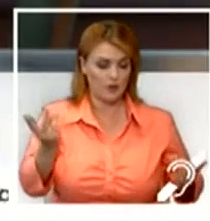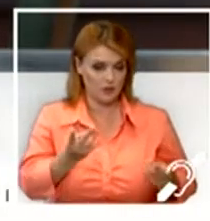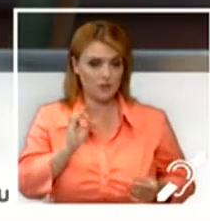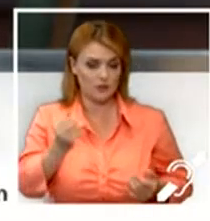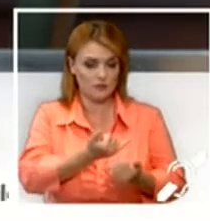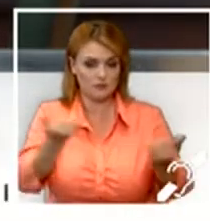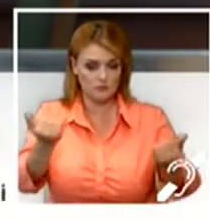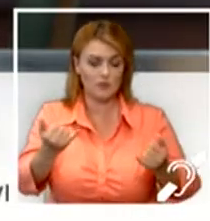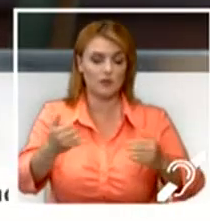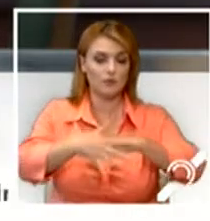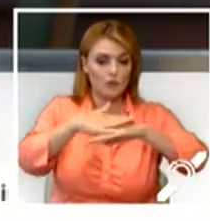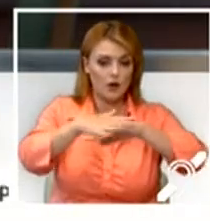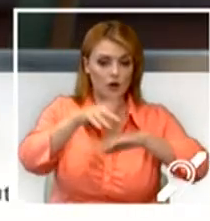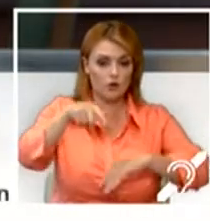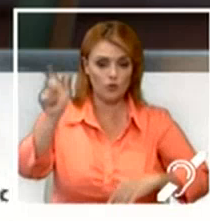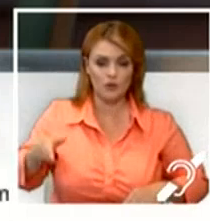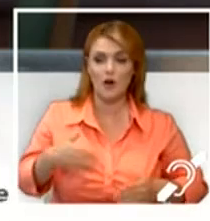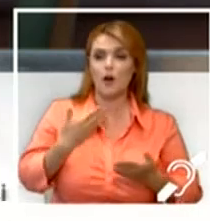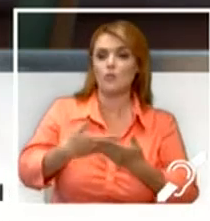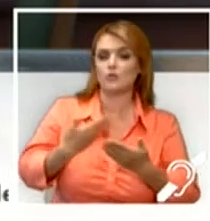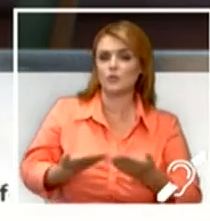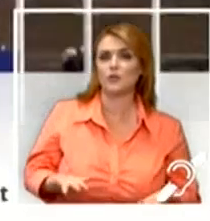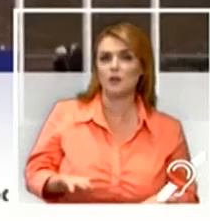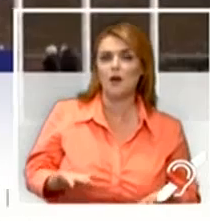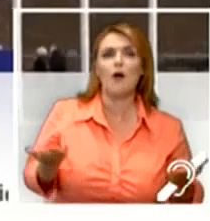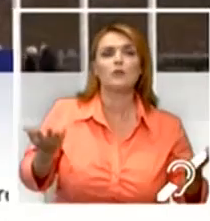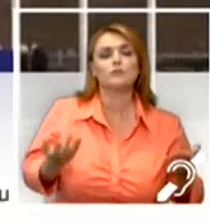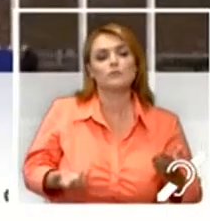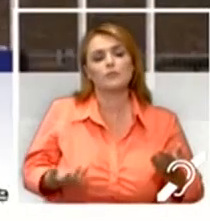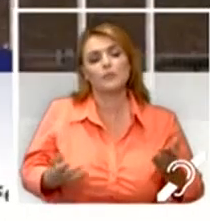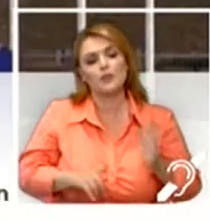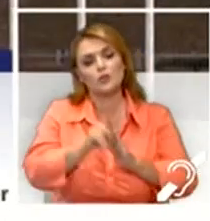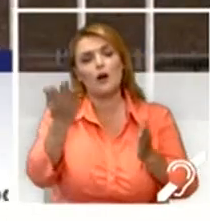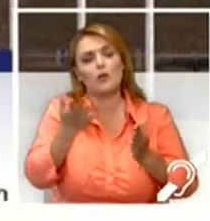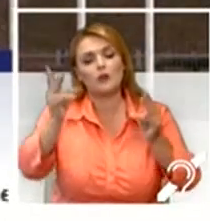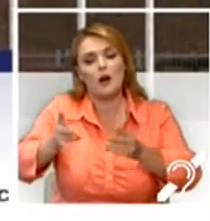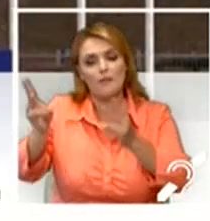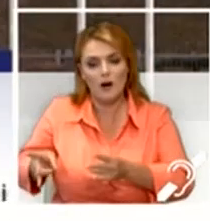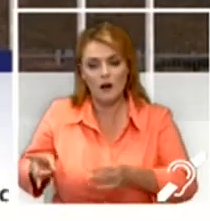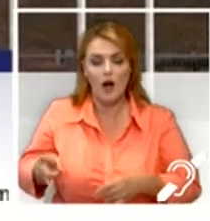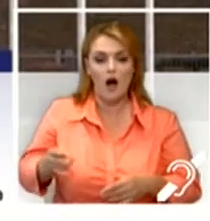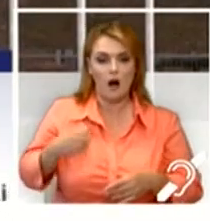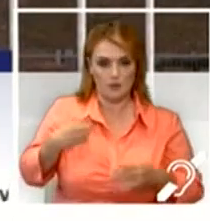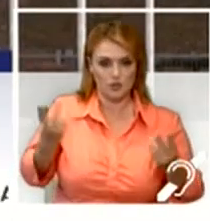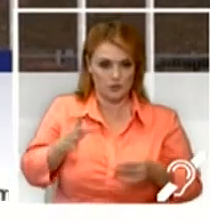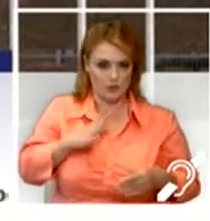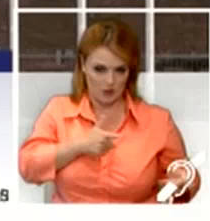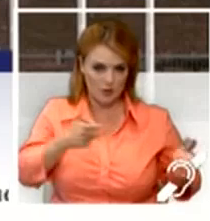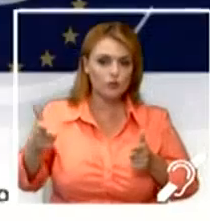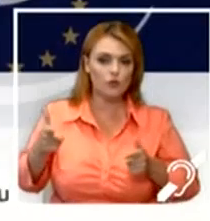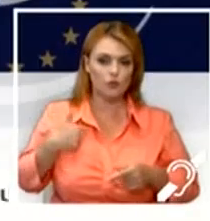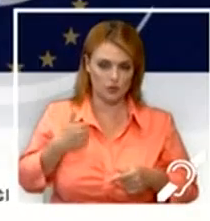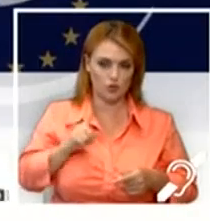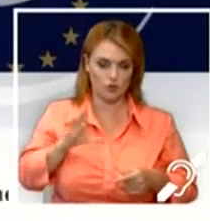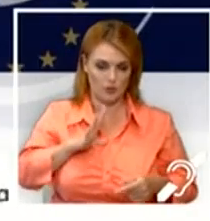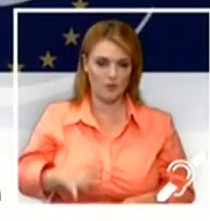calamități naturale sau lichidarea consecințelor diferitor avarii. Consiliul European a decis pe 30 iunie să acorde un sprijin